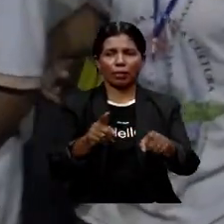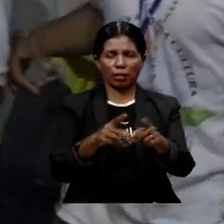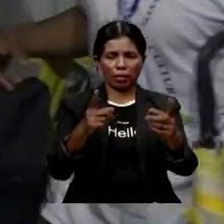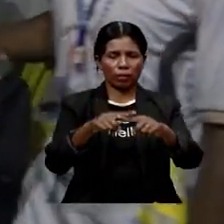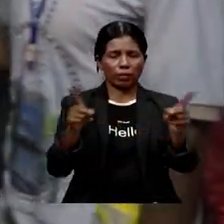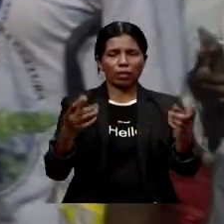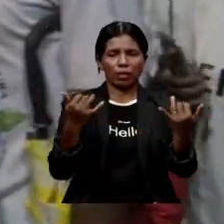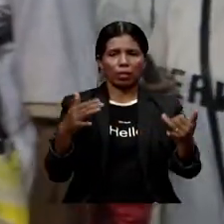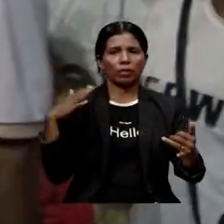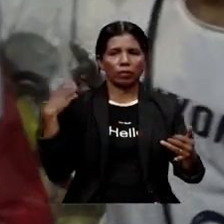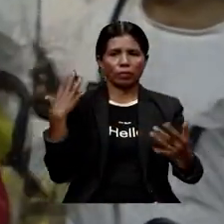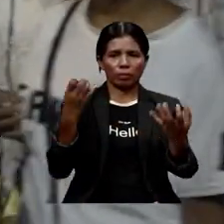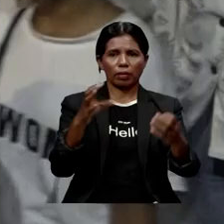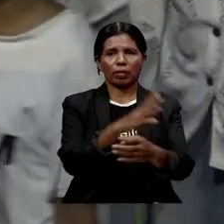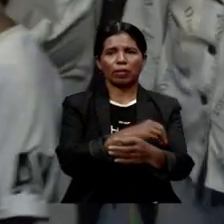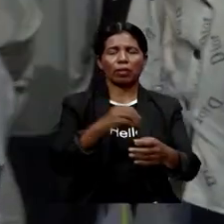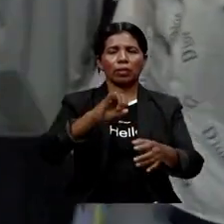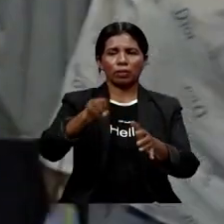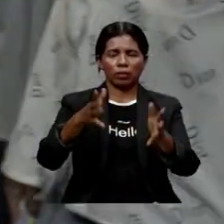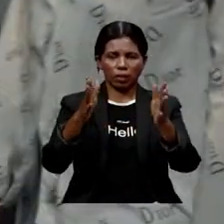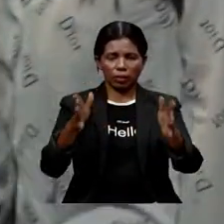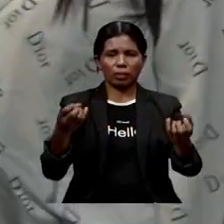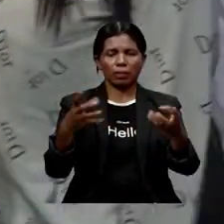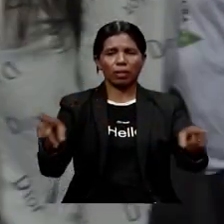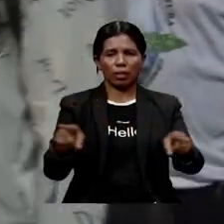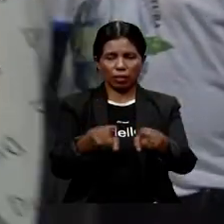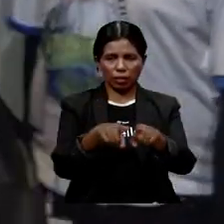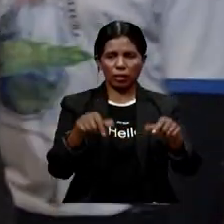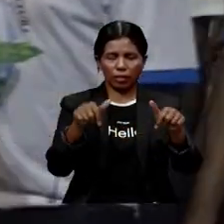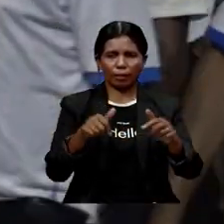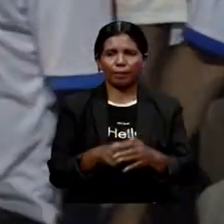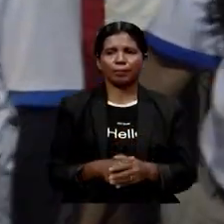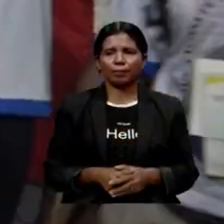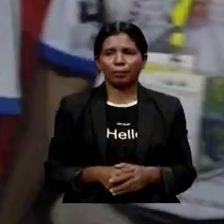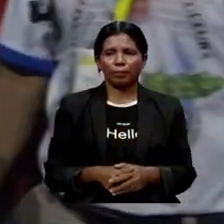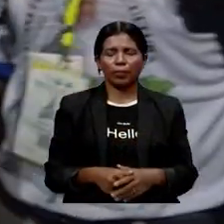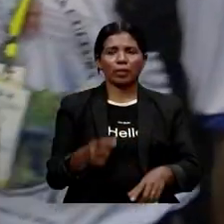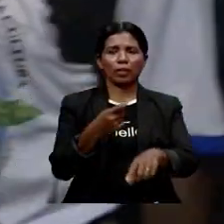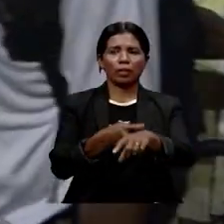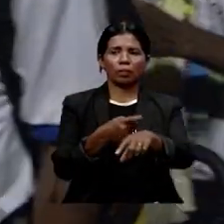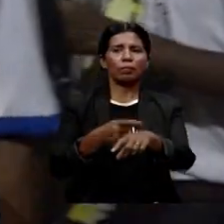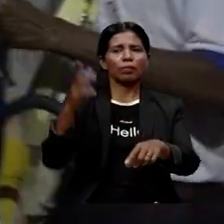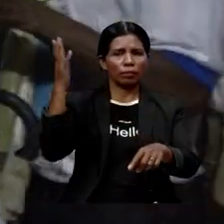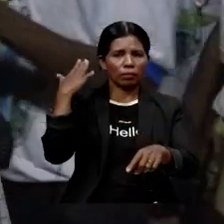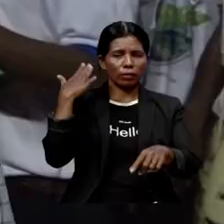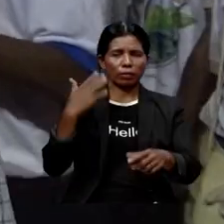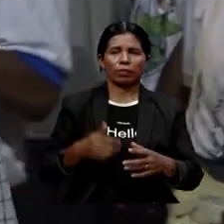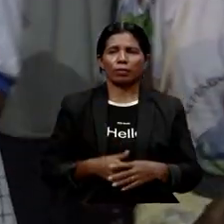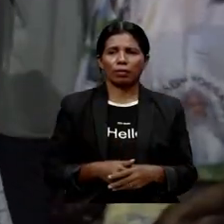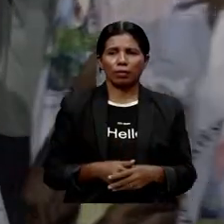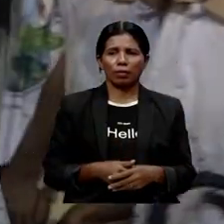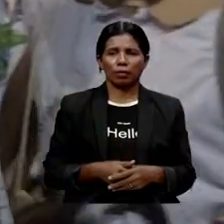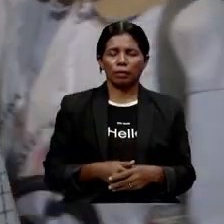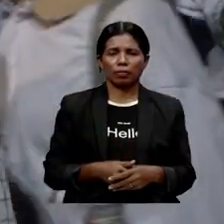iha juventude barak, mos iha jornalista barak hanesa ne, mas iha momento nebe mak iha, momento ira